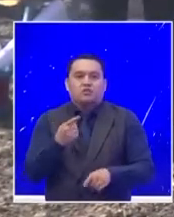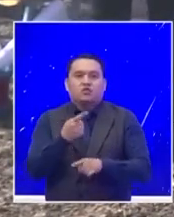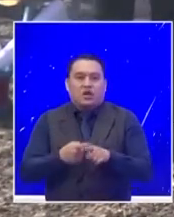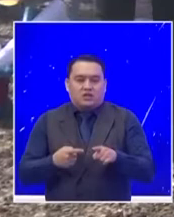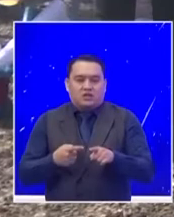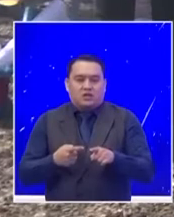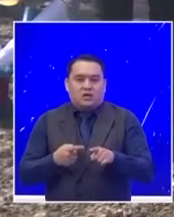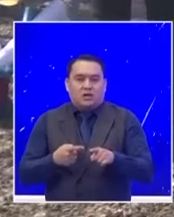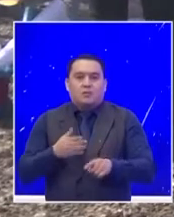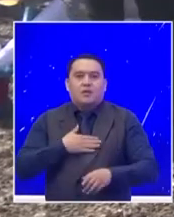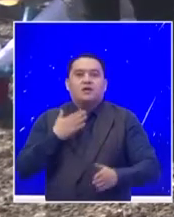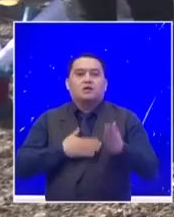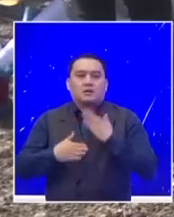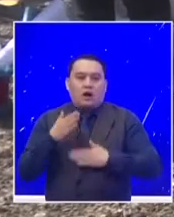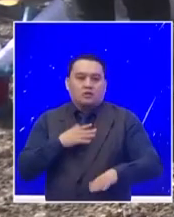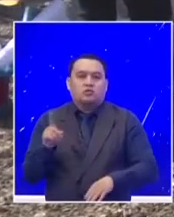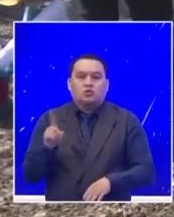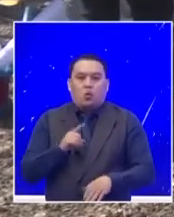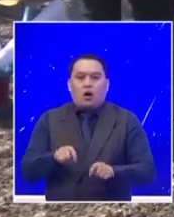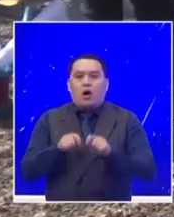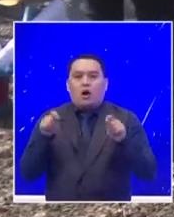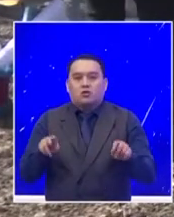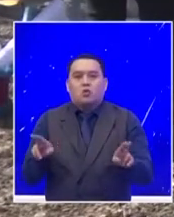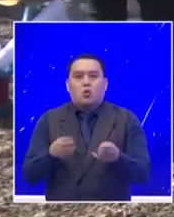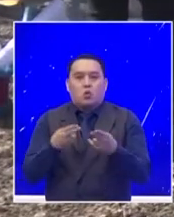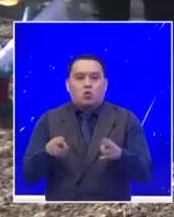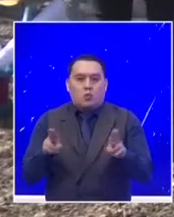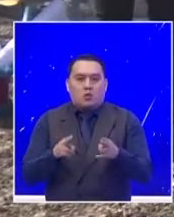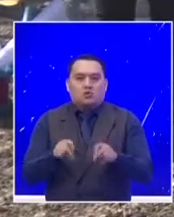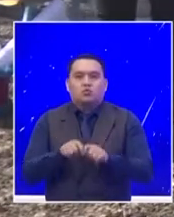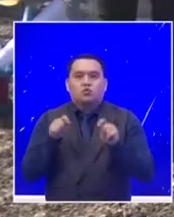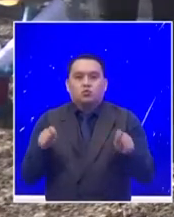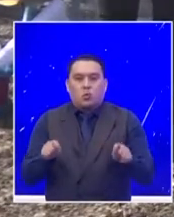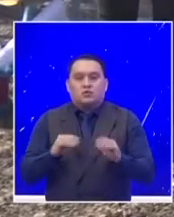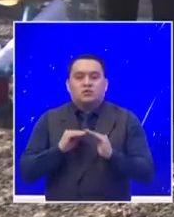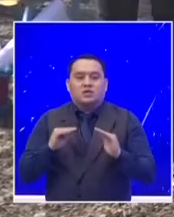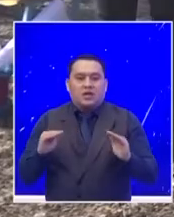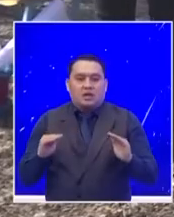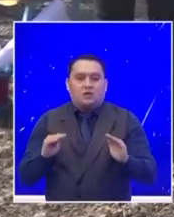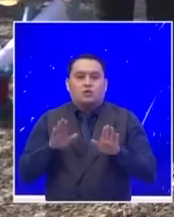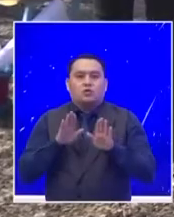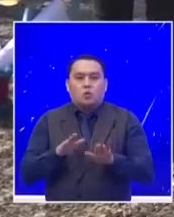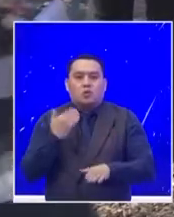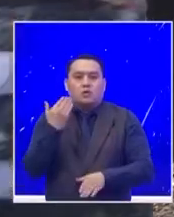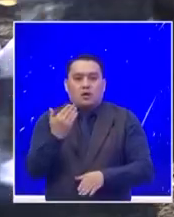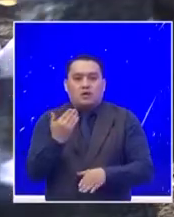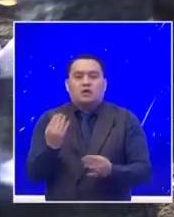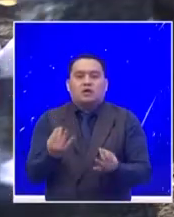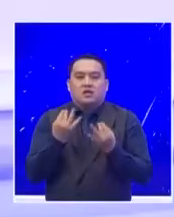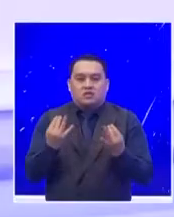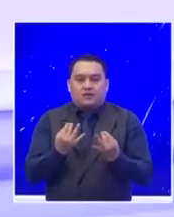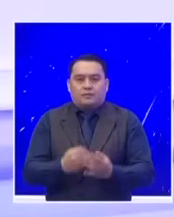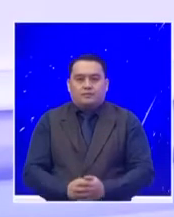часть. Мы рады, что мы открыли этот клуб, который создан для детей, только для их интересов.